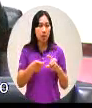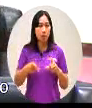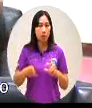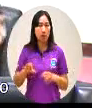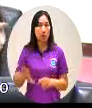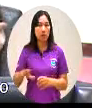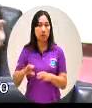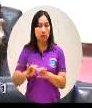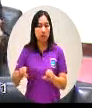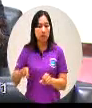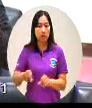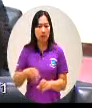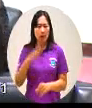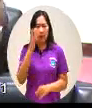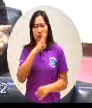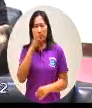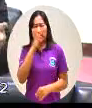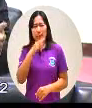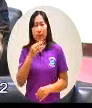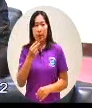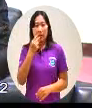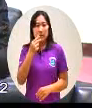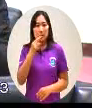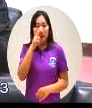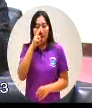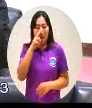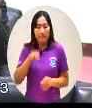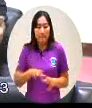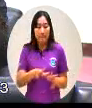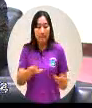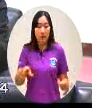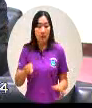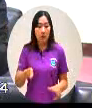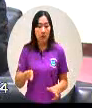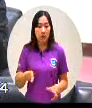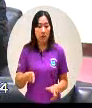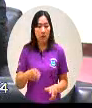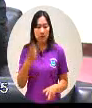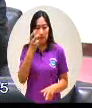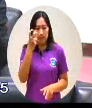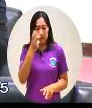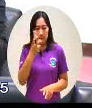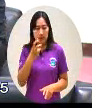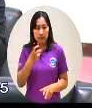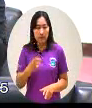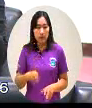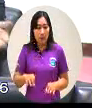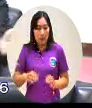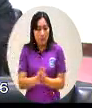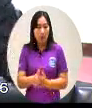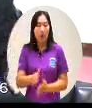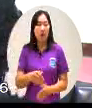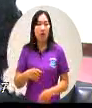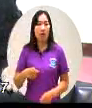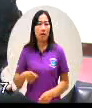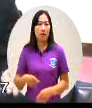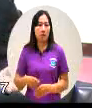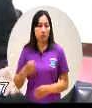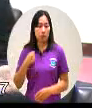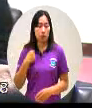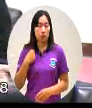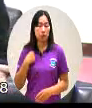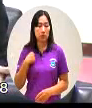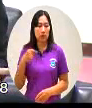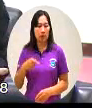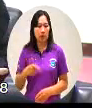时发生臭味，随时发生污染，马上就会当透过因专业的这个认定来甲开罚单。这